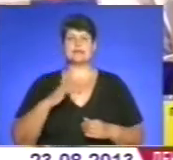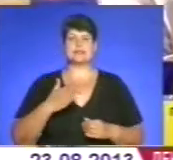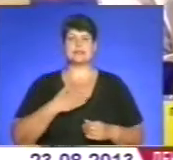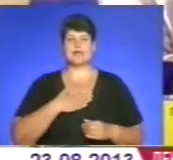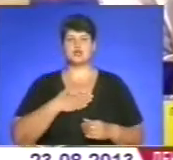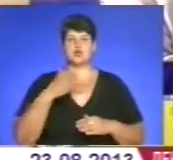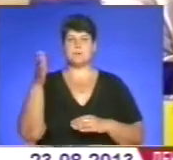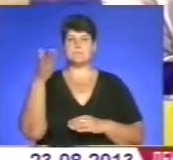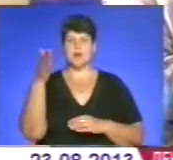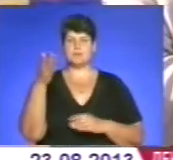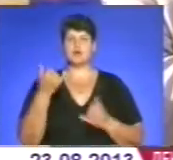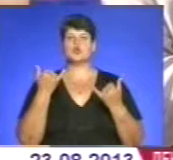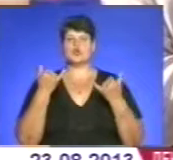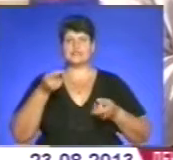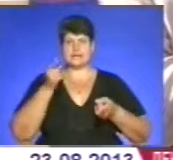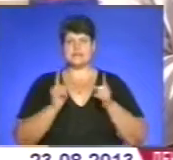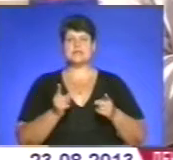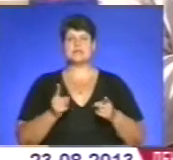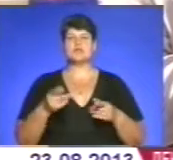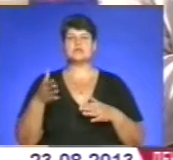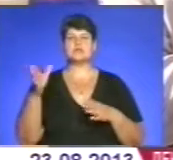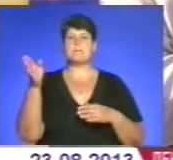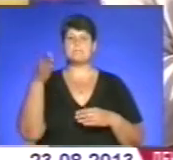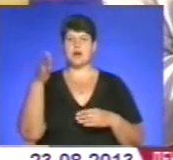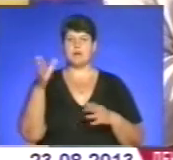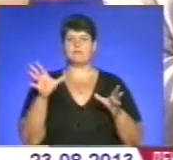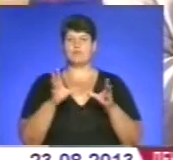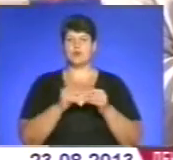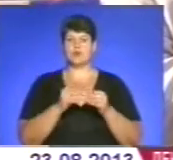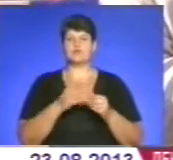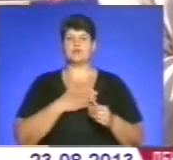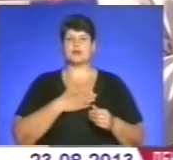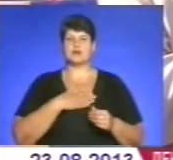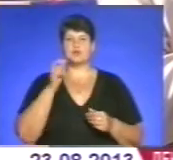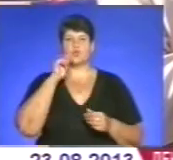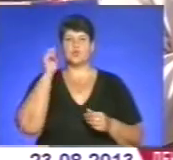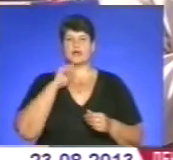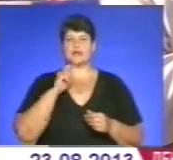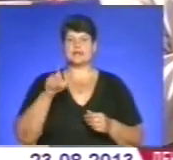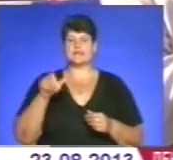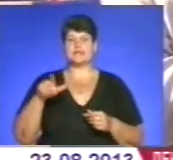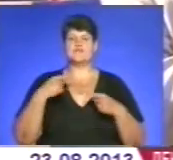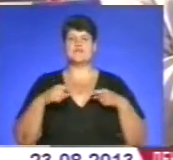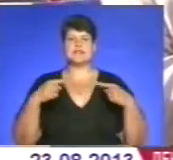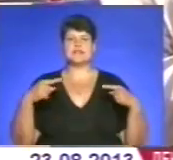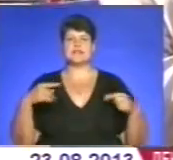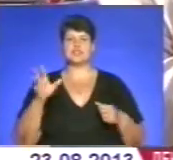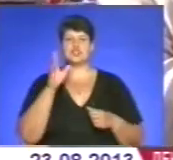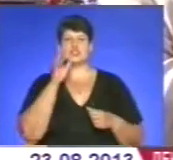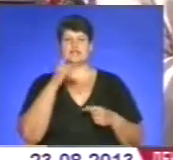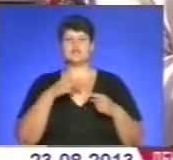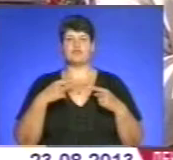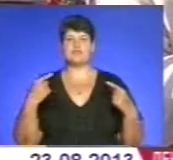прапора. Дійсно, з прапором багато поколінь українців в різні часи, в різні